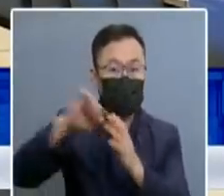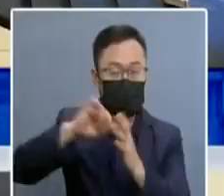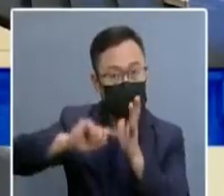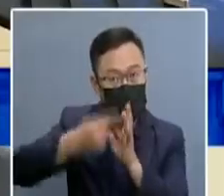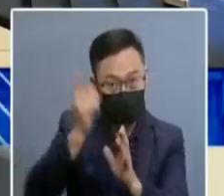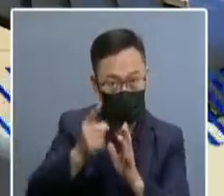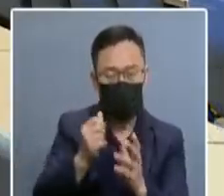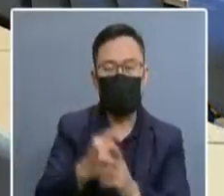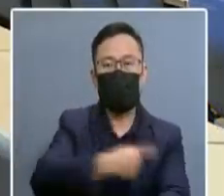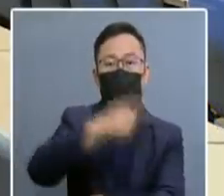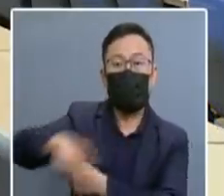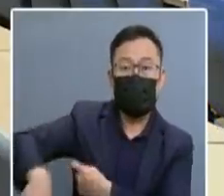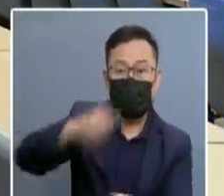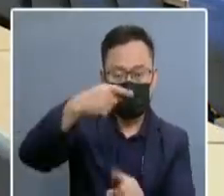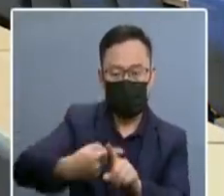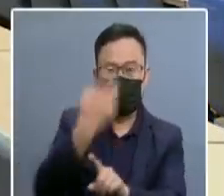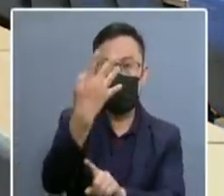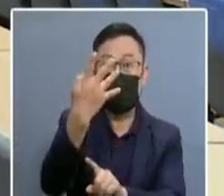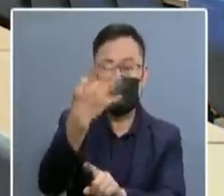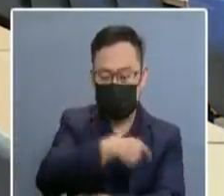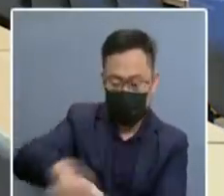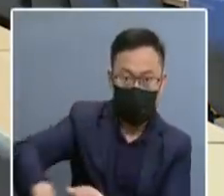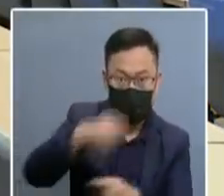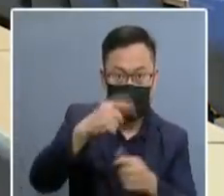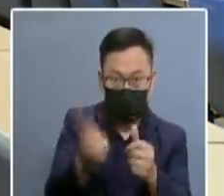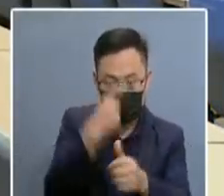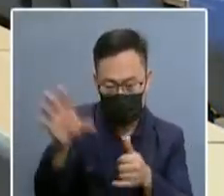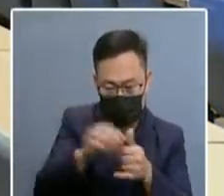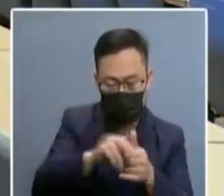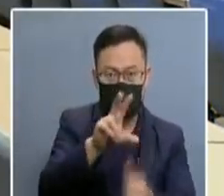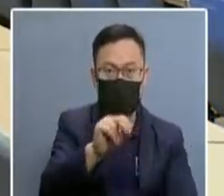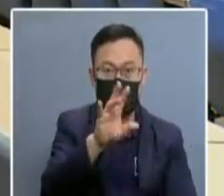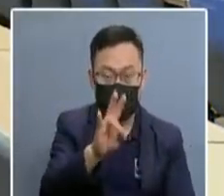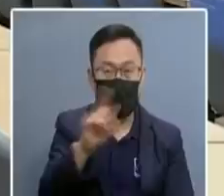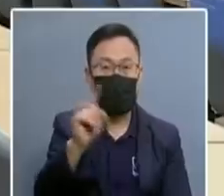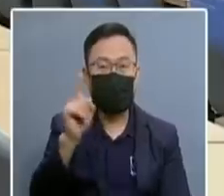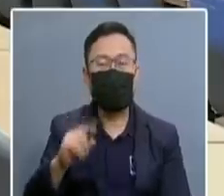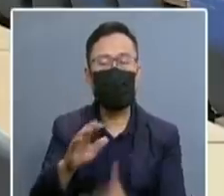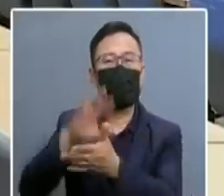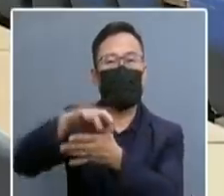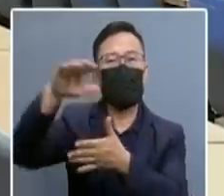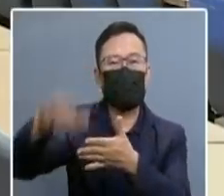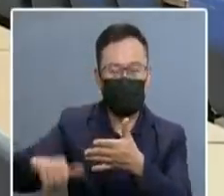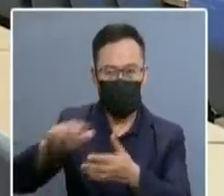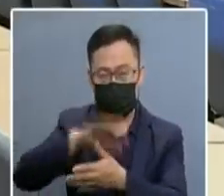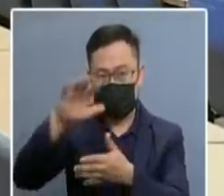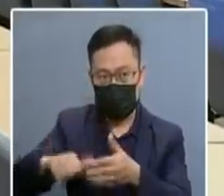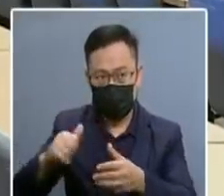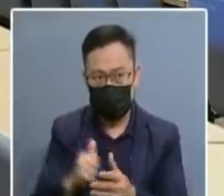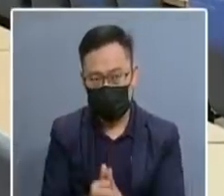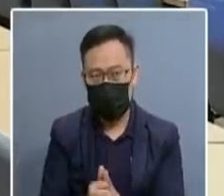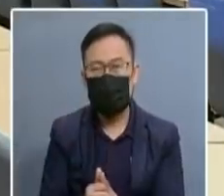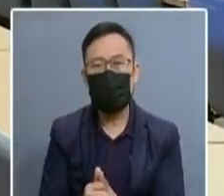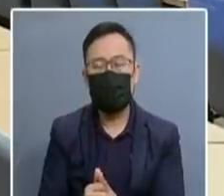าตั้งแต่หลังสงกรานต์นะครับก็พบผู้ป่วยอันดับแรกนั้นเพียง37รายสาเหตุนั้นก็มาจากผู้นักโทษผู้ต้องขังแรกรับ